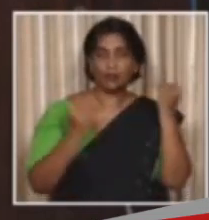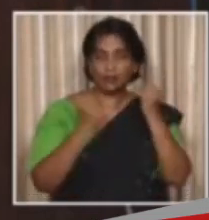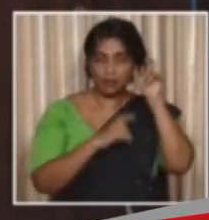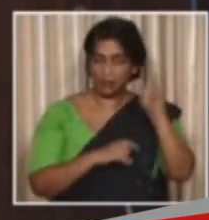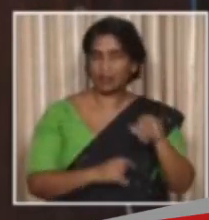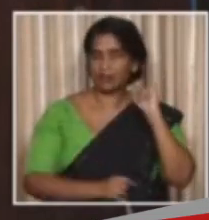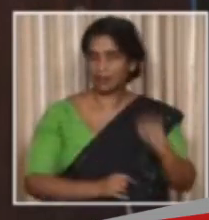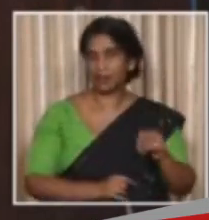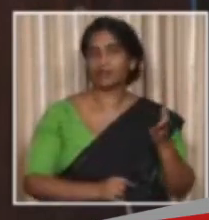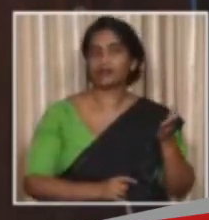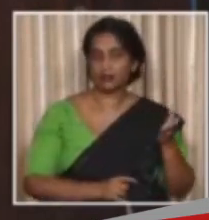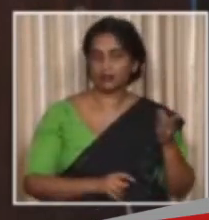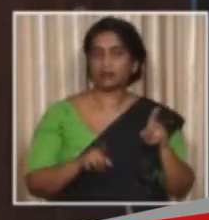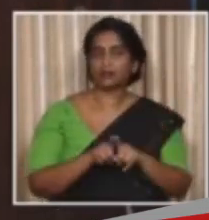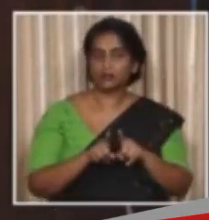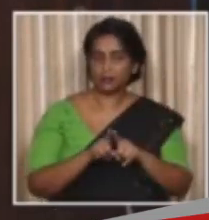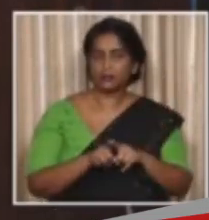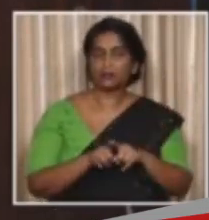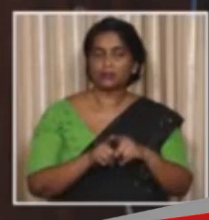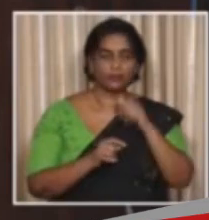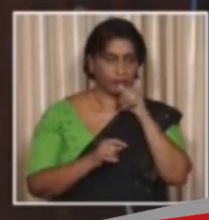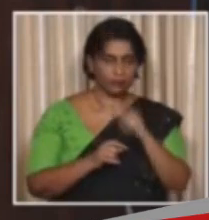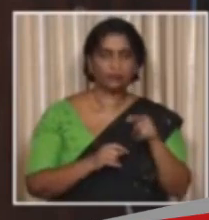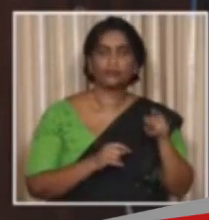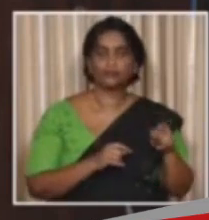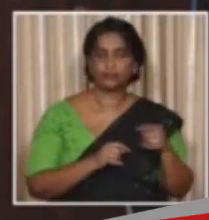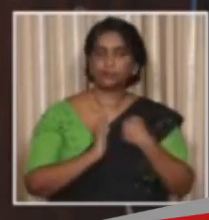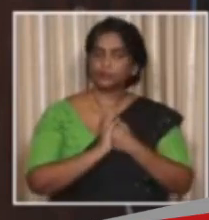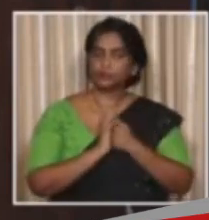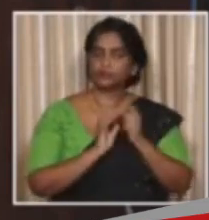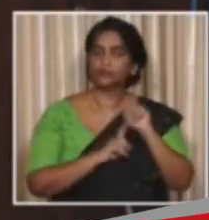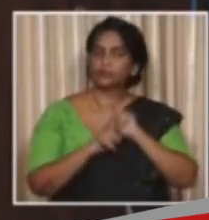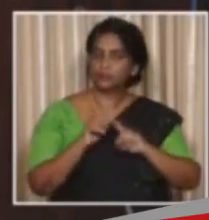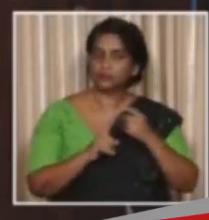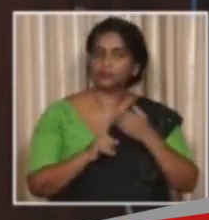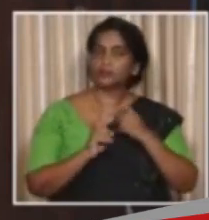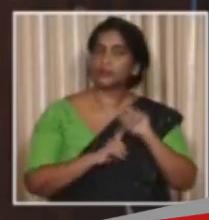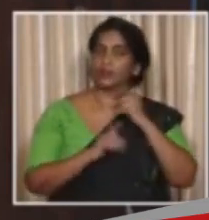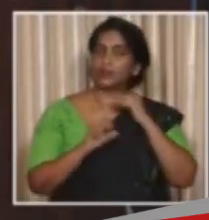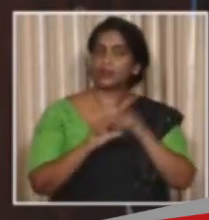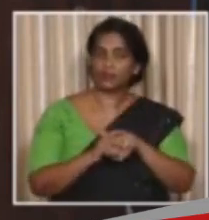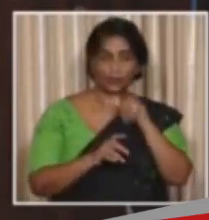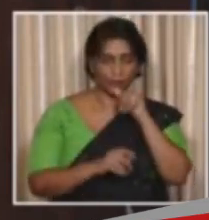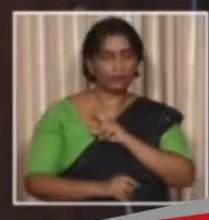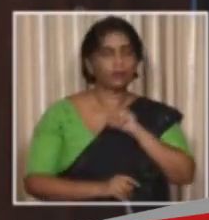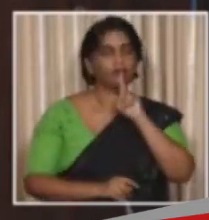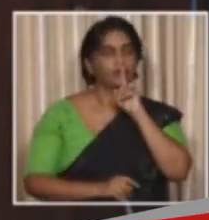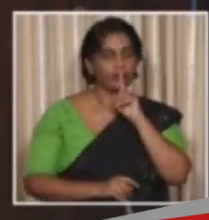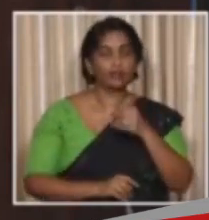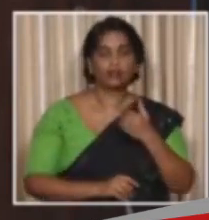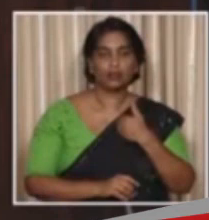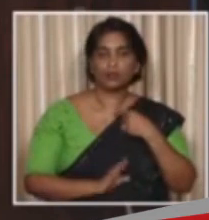දන්නවනේ වසලෙක් කාලේ අවසන්යි ගරුමන්තුමා එනිසා ඉතාල පෑදිලිව මම මේ ගරු සභාවේ අපි පාර්ලිමේන්තුවේ ඉතාමත් පෑදිලිව